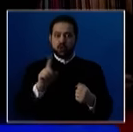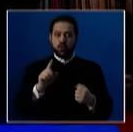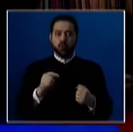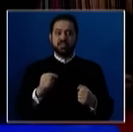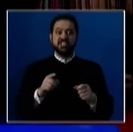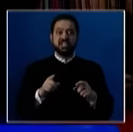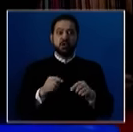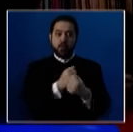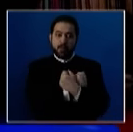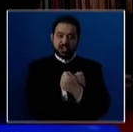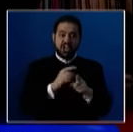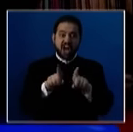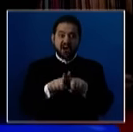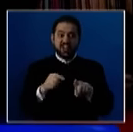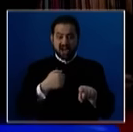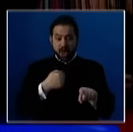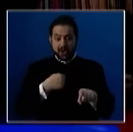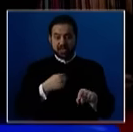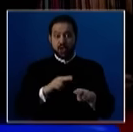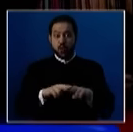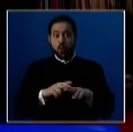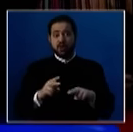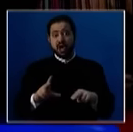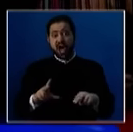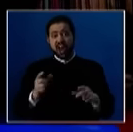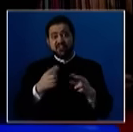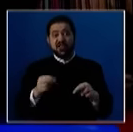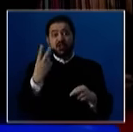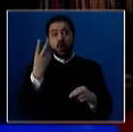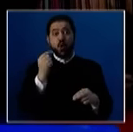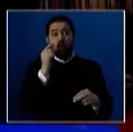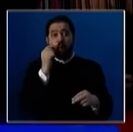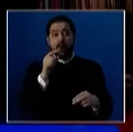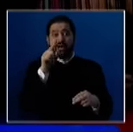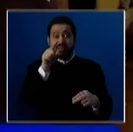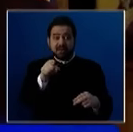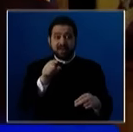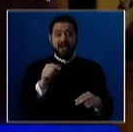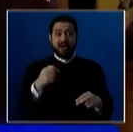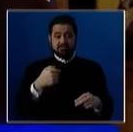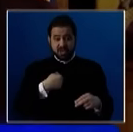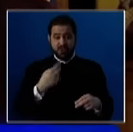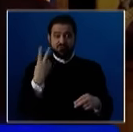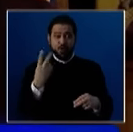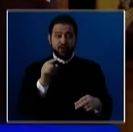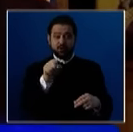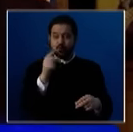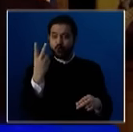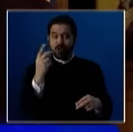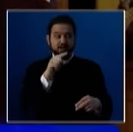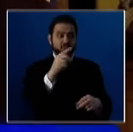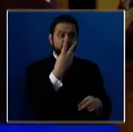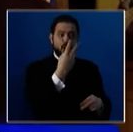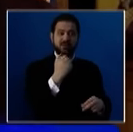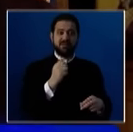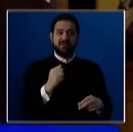tu. Ca și cum esențial sunteți de fapt la fel. Pentru că asta este în inima lui Dumnezeu, toți au același loc, se